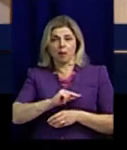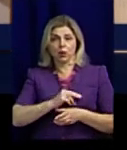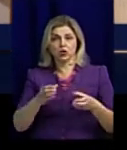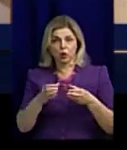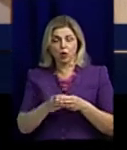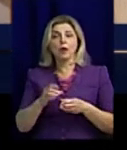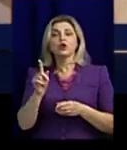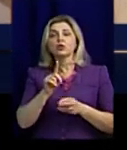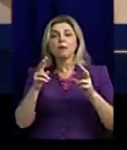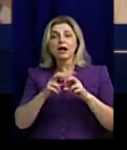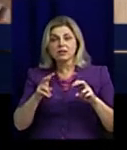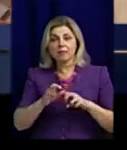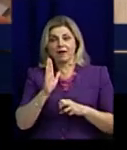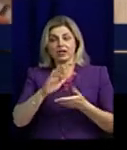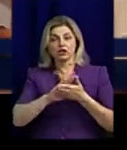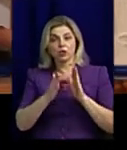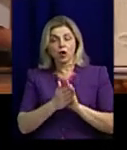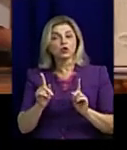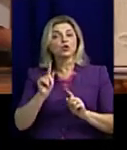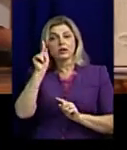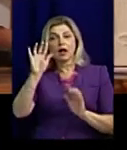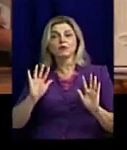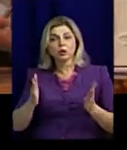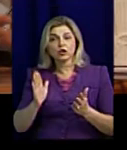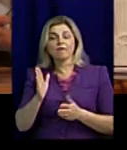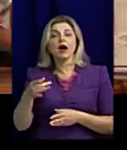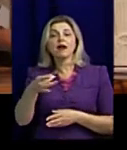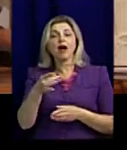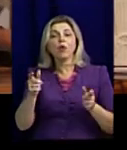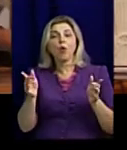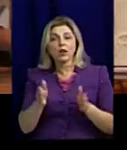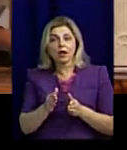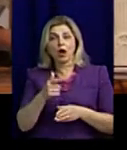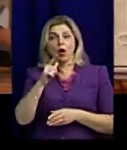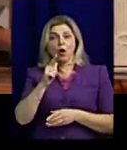посьотку Горького, в мікрорайоні Горького,